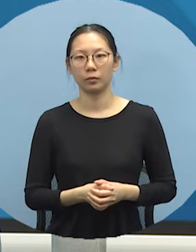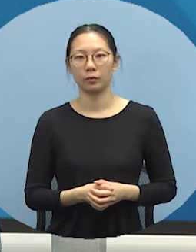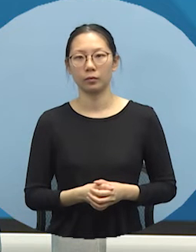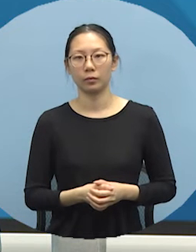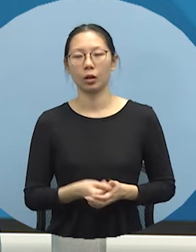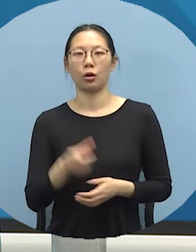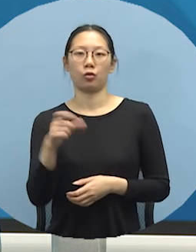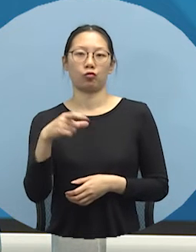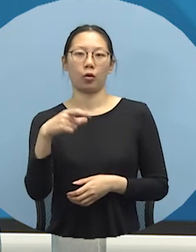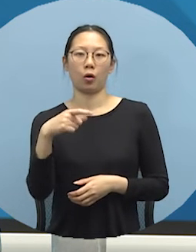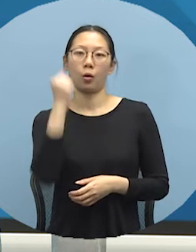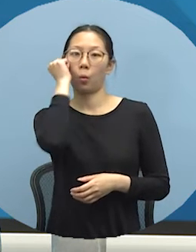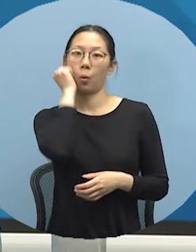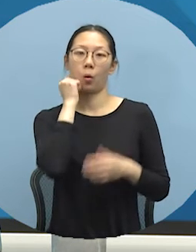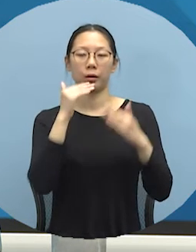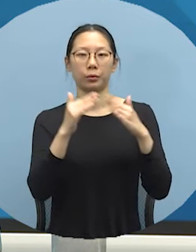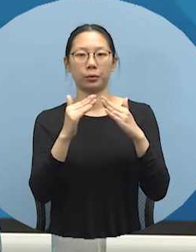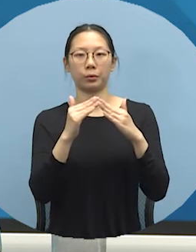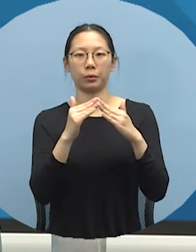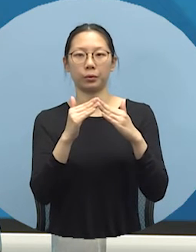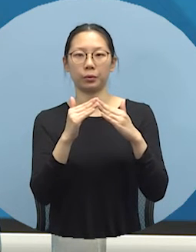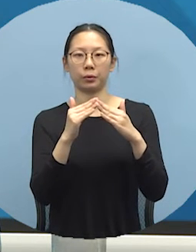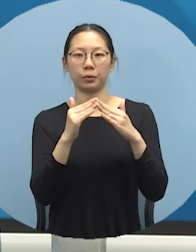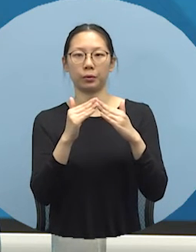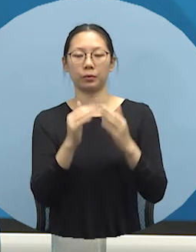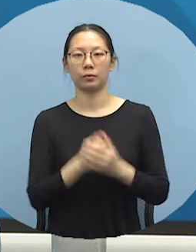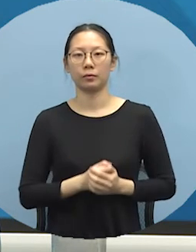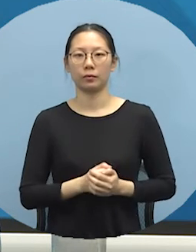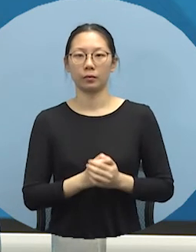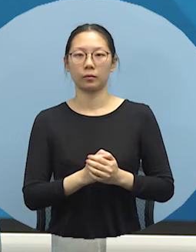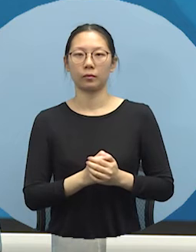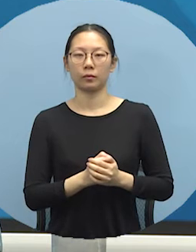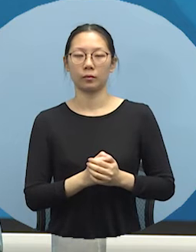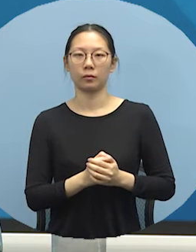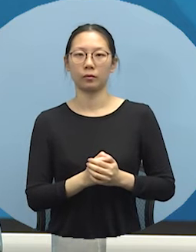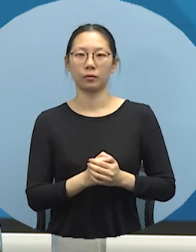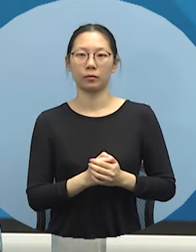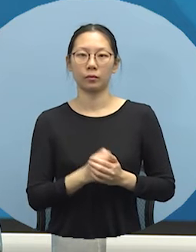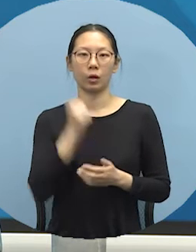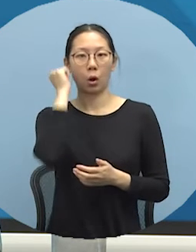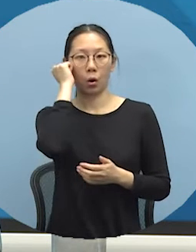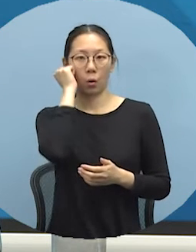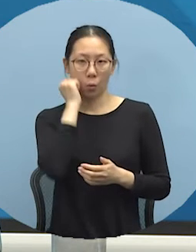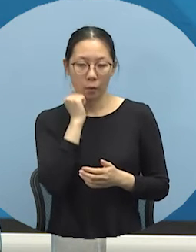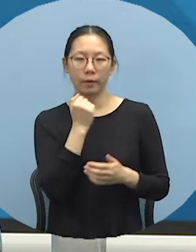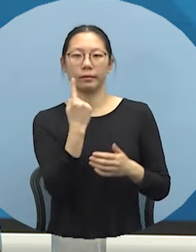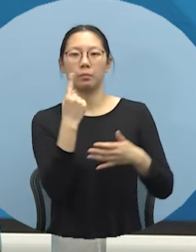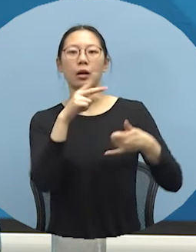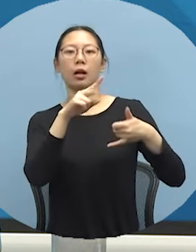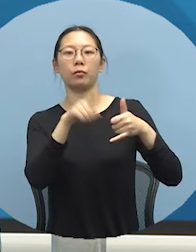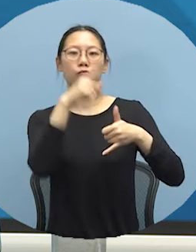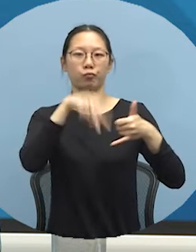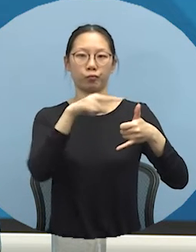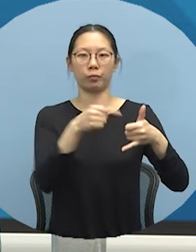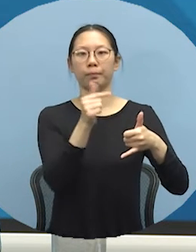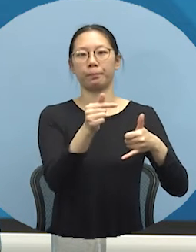界元朗太長大廈啦，咁嗰度都是有一個初步陽性的老人家啦。